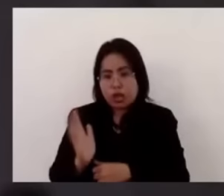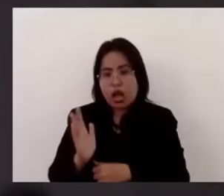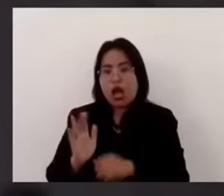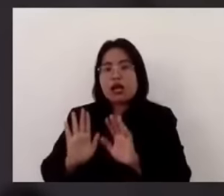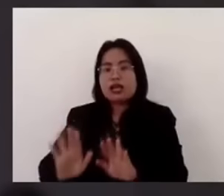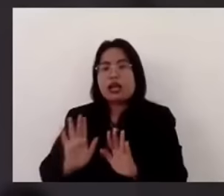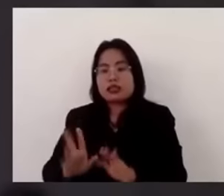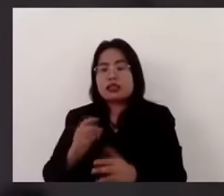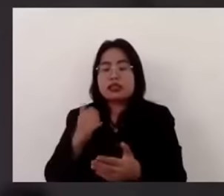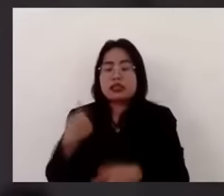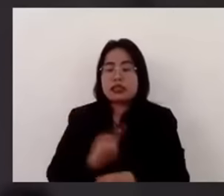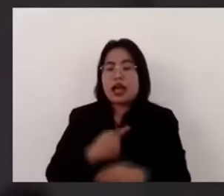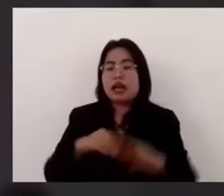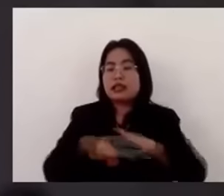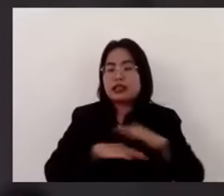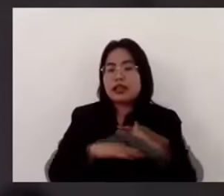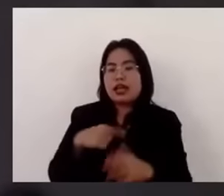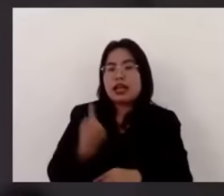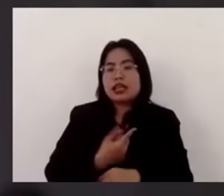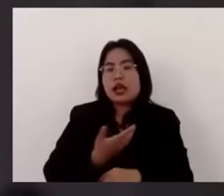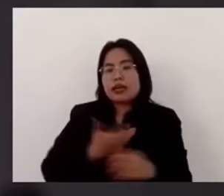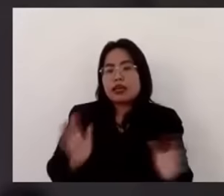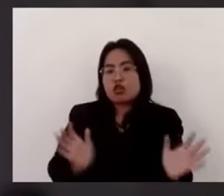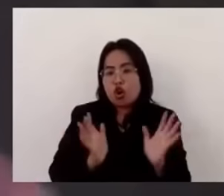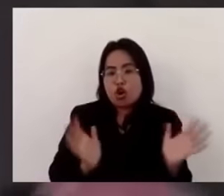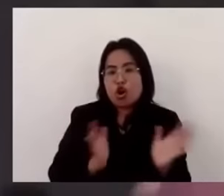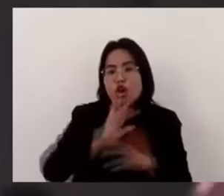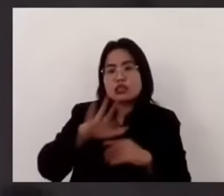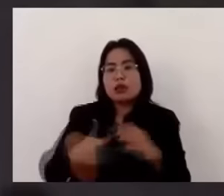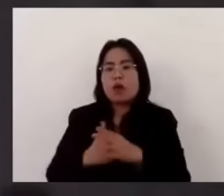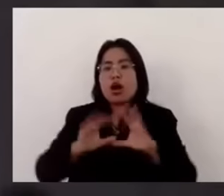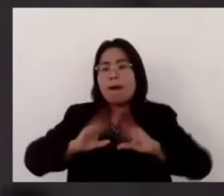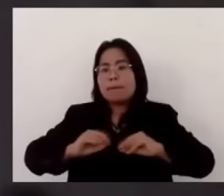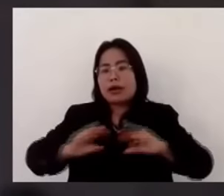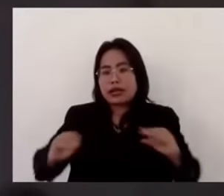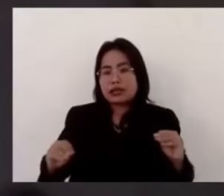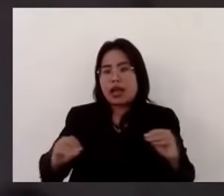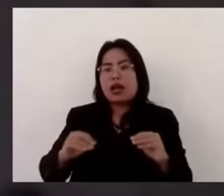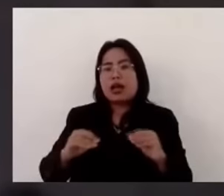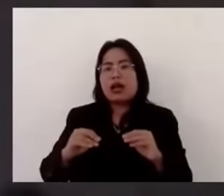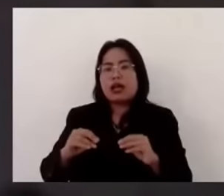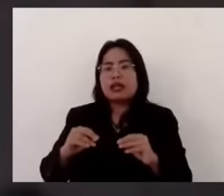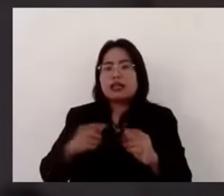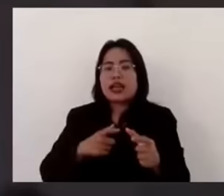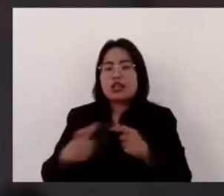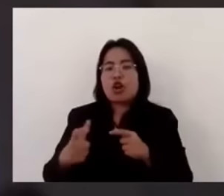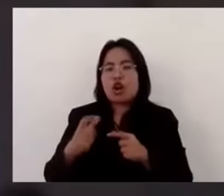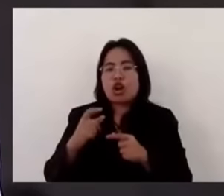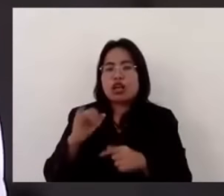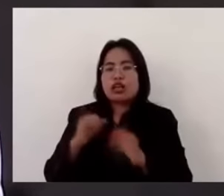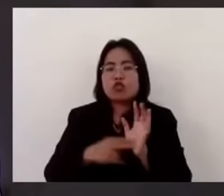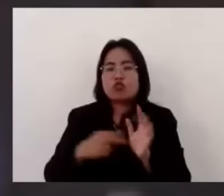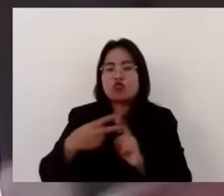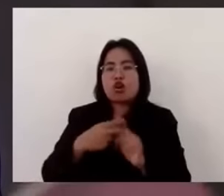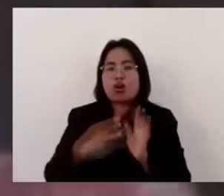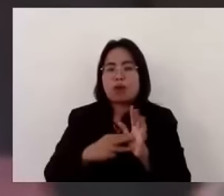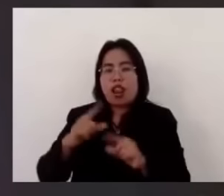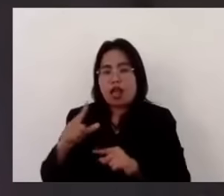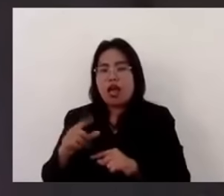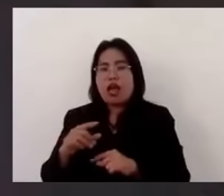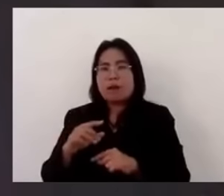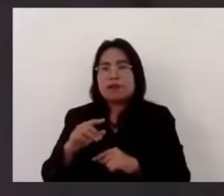dasarnya kita ingin kita dorong seluruh pekerja-pekerja sektor informal yang diposisikan sebagai pekerja